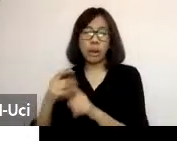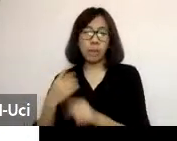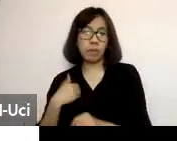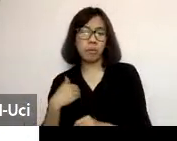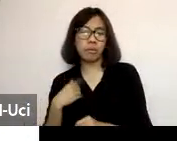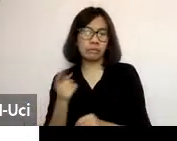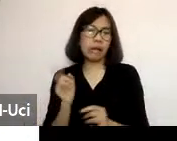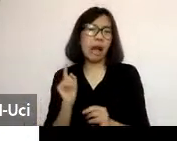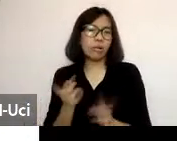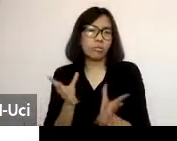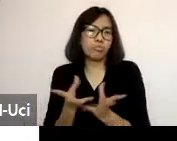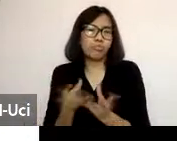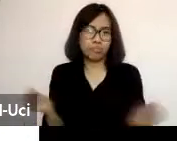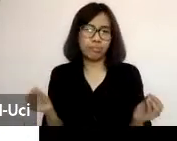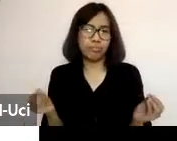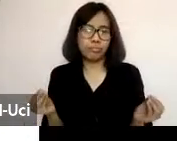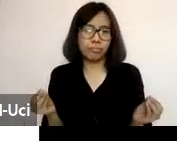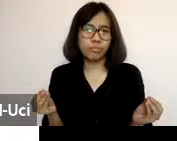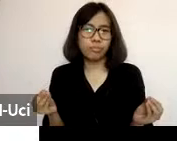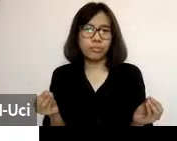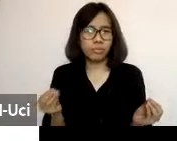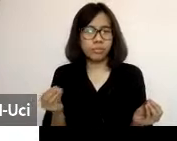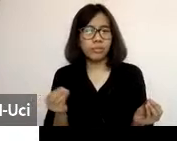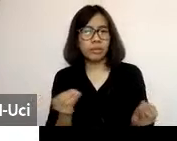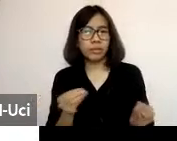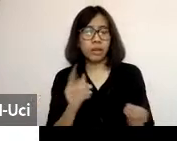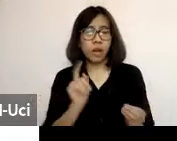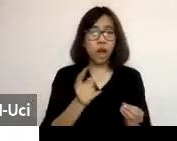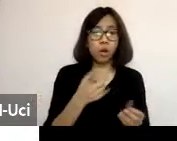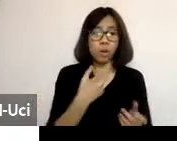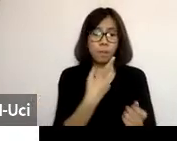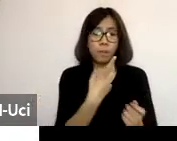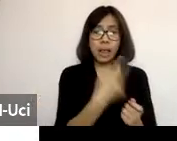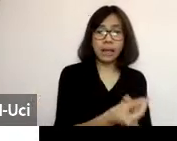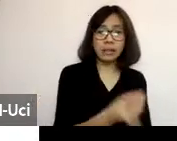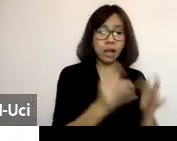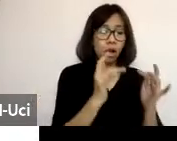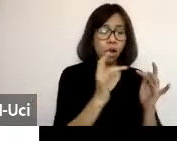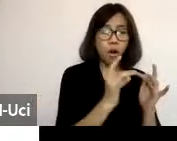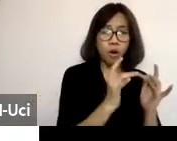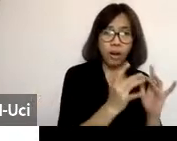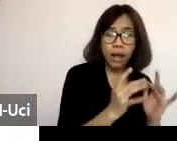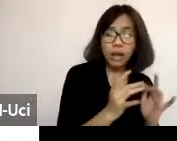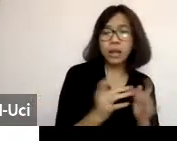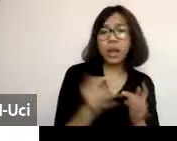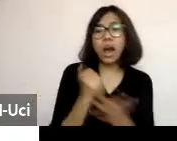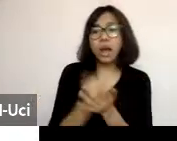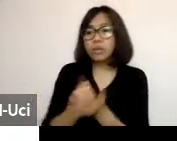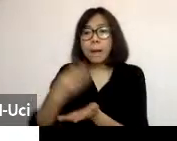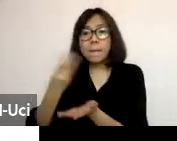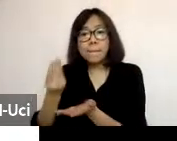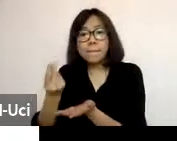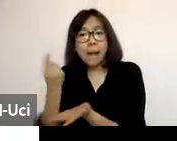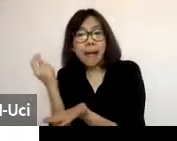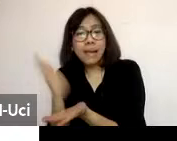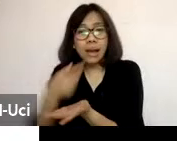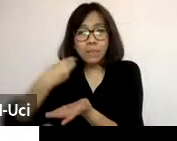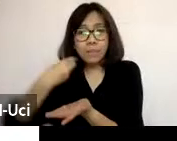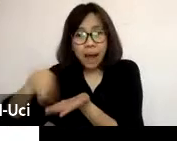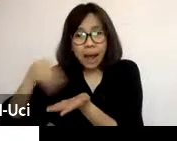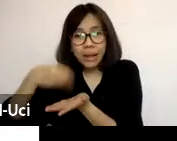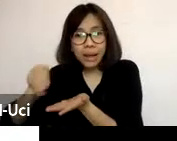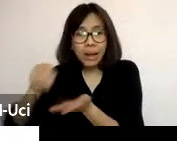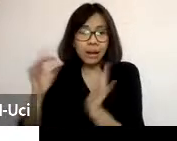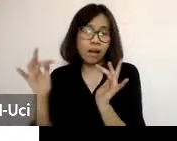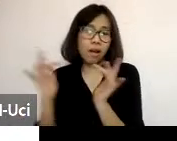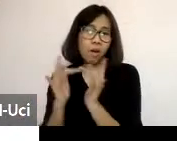ke bawahnya bahwa belanja typical pembayaran juga kita dan OTR menjadi hal